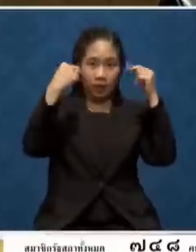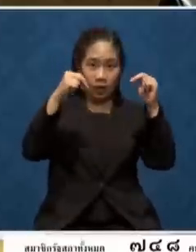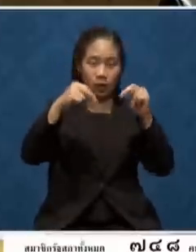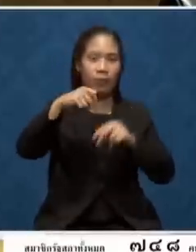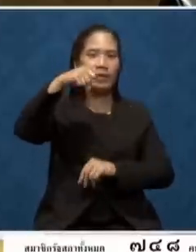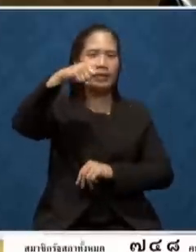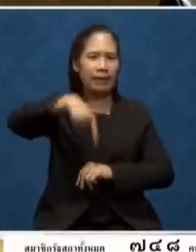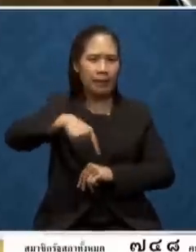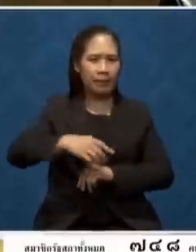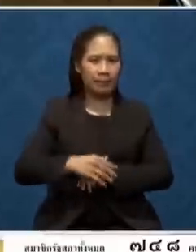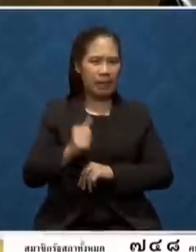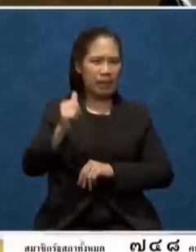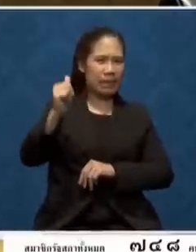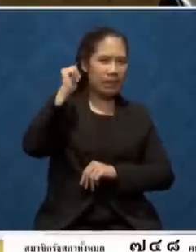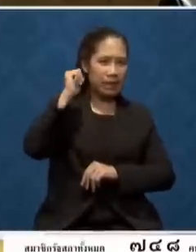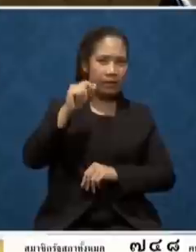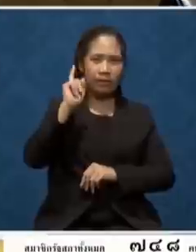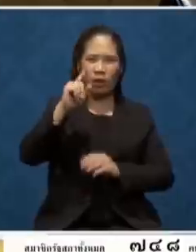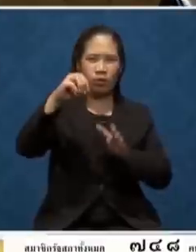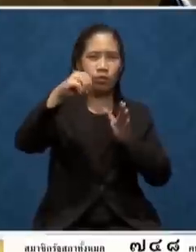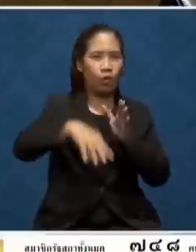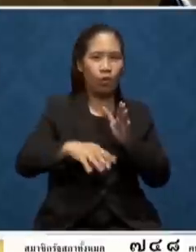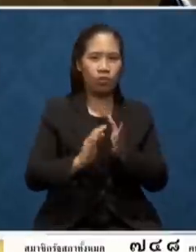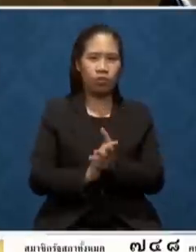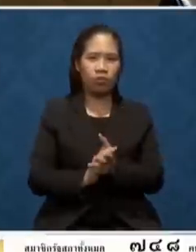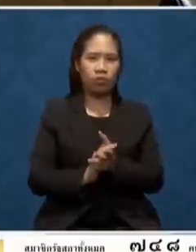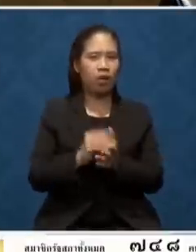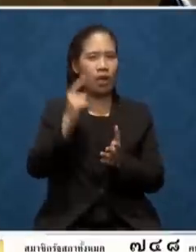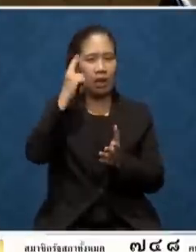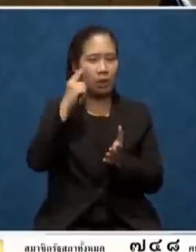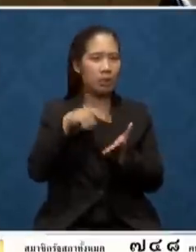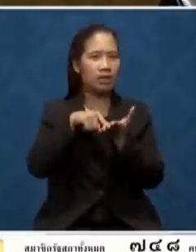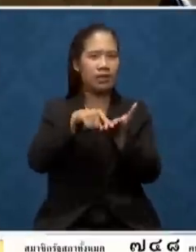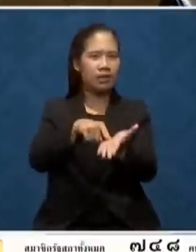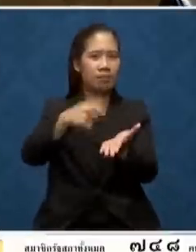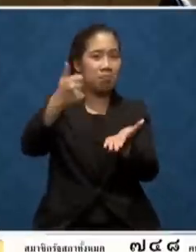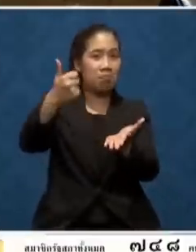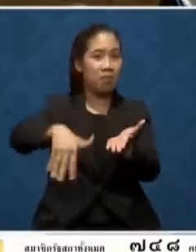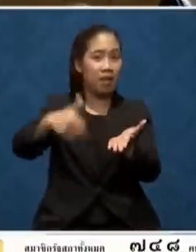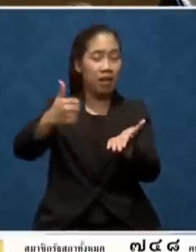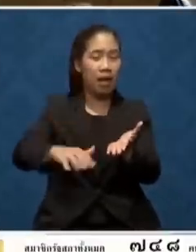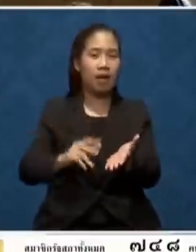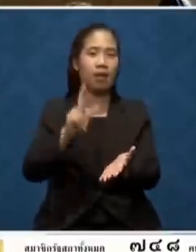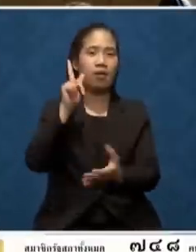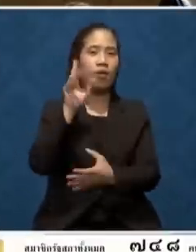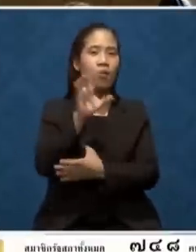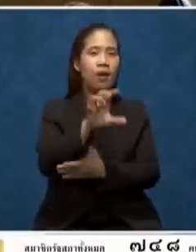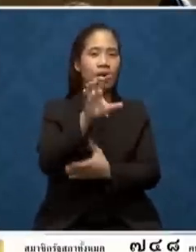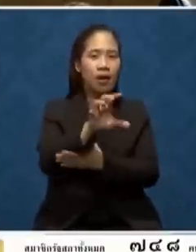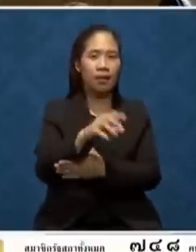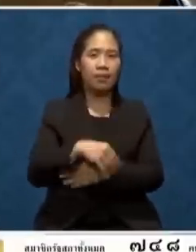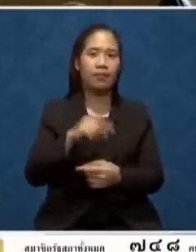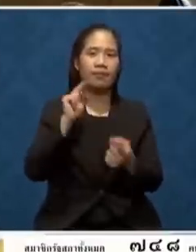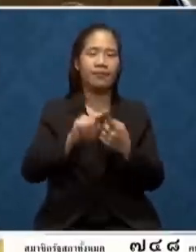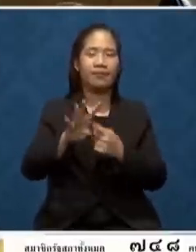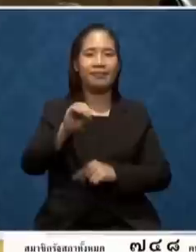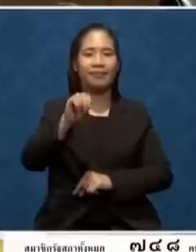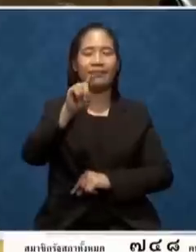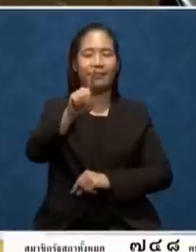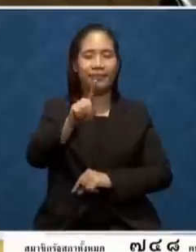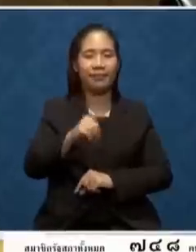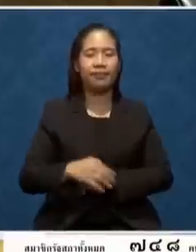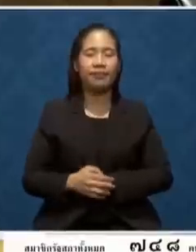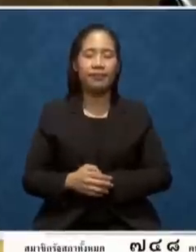ดังนั้นจึงต้องตกไปไม่สามารถเสนอได้ตามมาตามข้อบังคับที่ 41